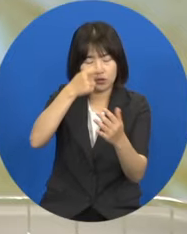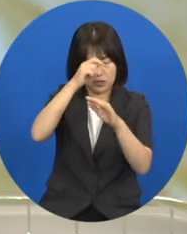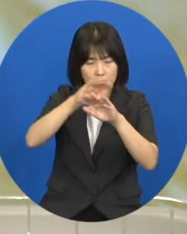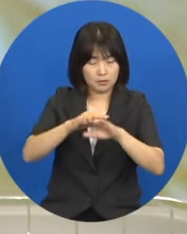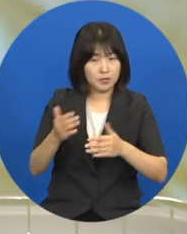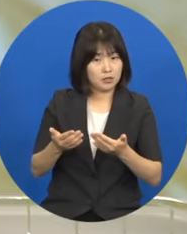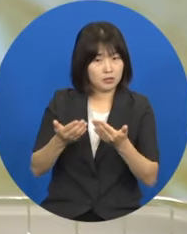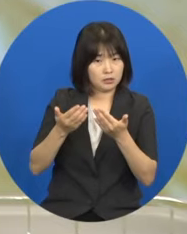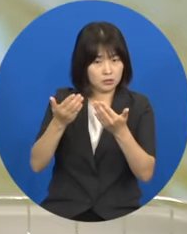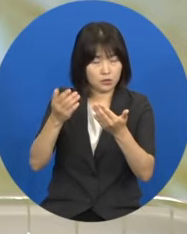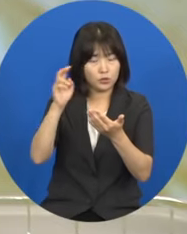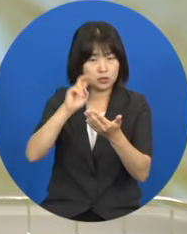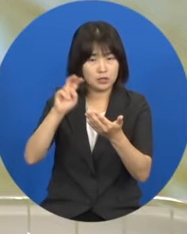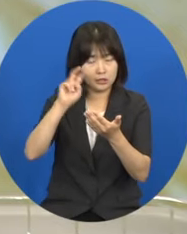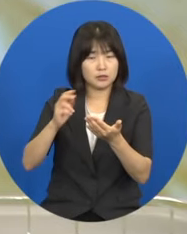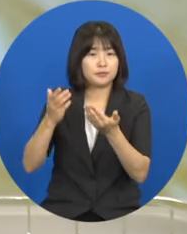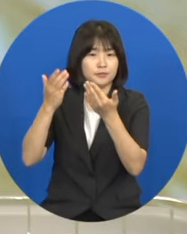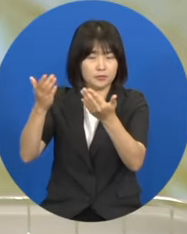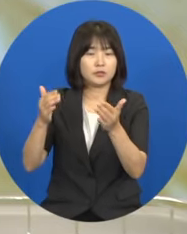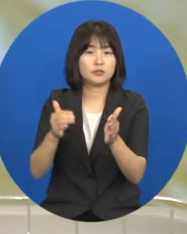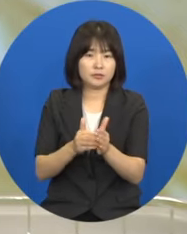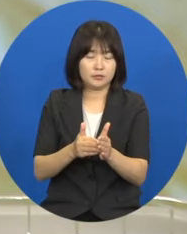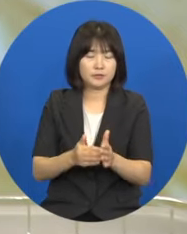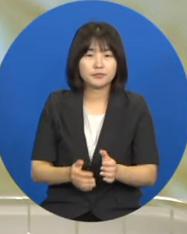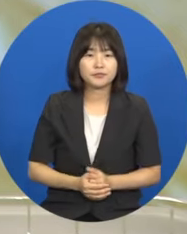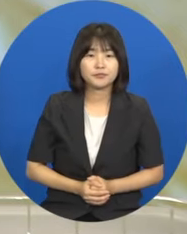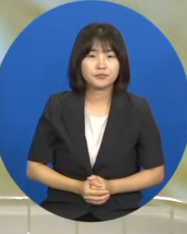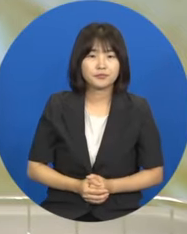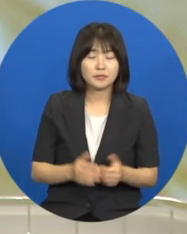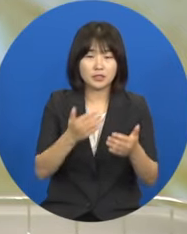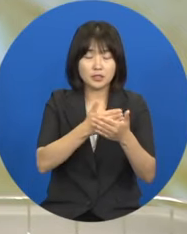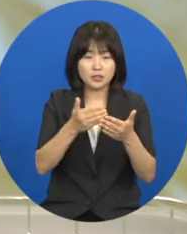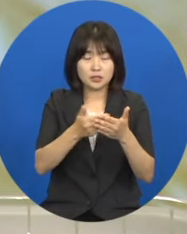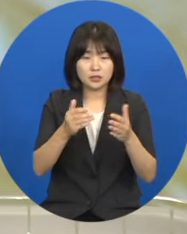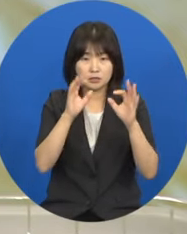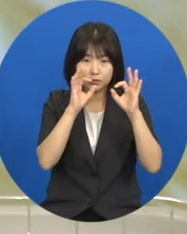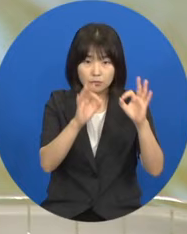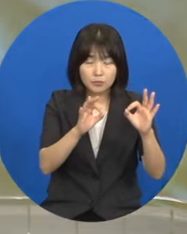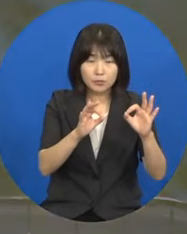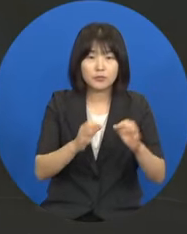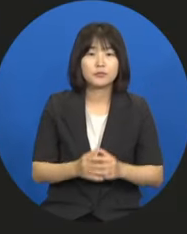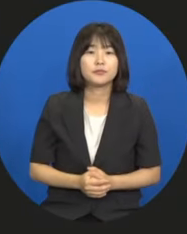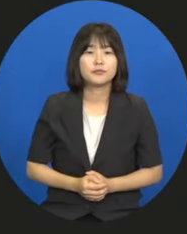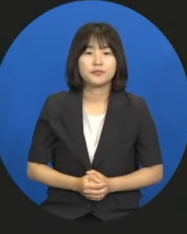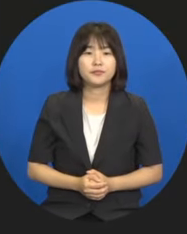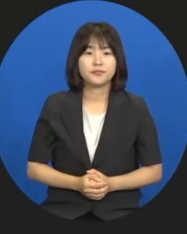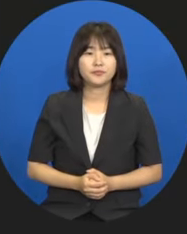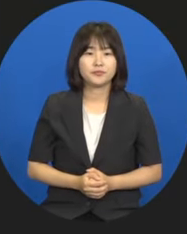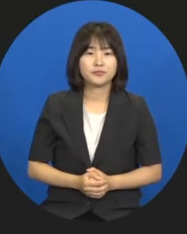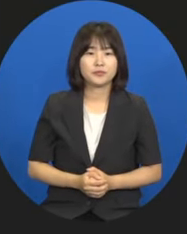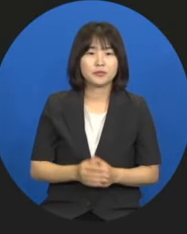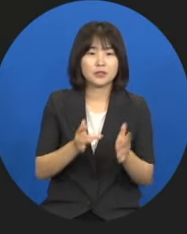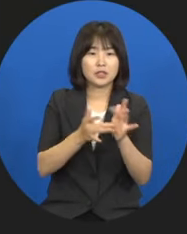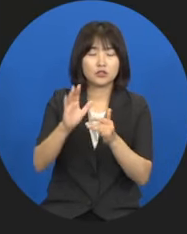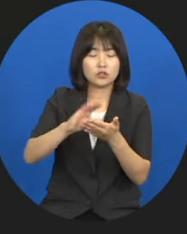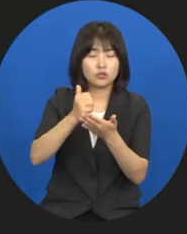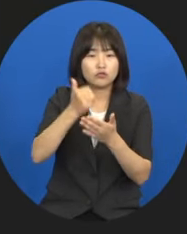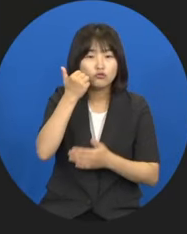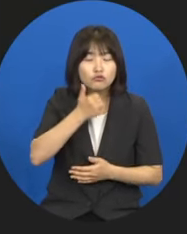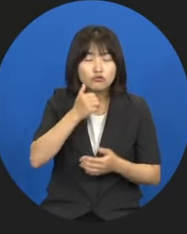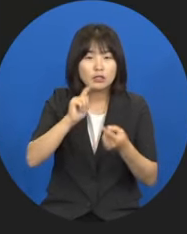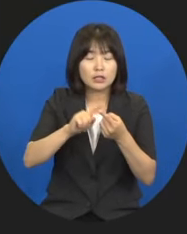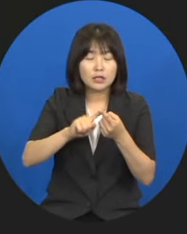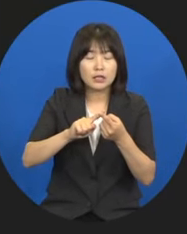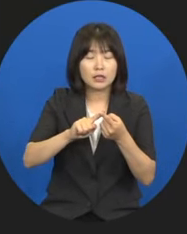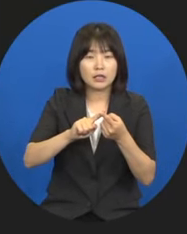예배에서 찬양했습니다. 보시는 그림은 예수 그리스도가 누구인지에 대해 잘 묘사한 이콘입니다. 6세기 초중반에